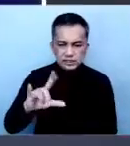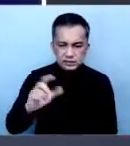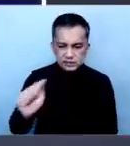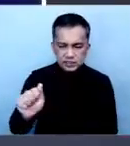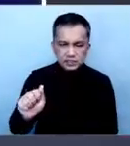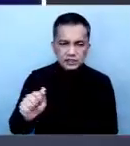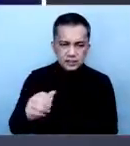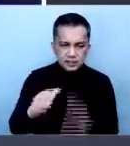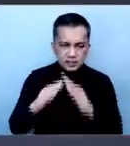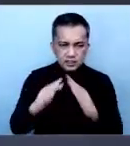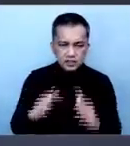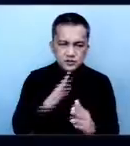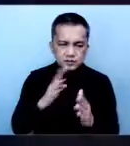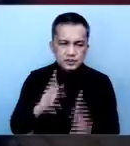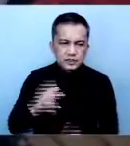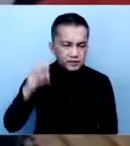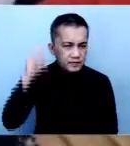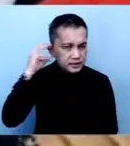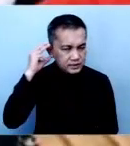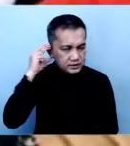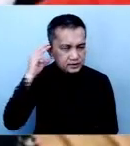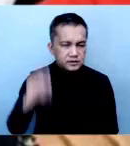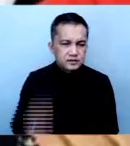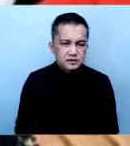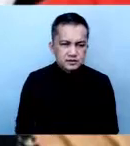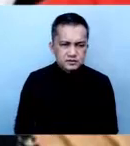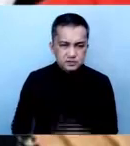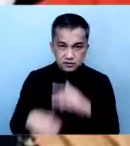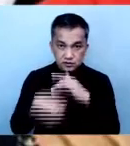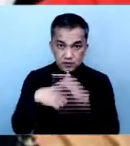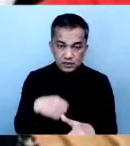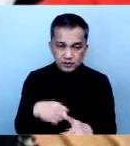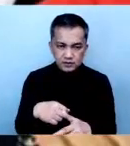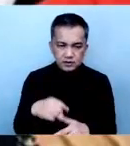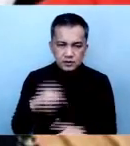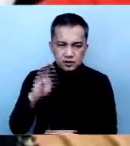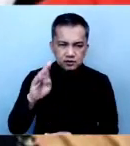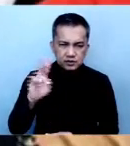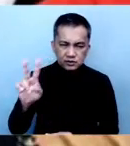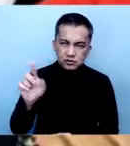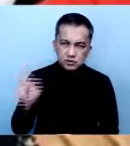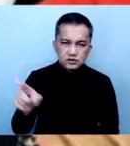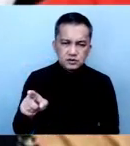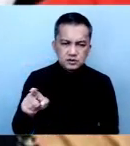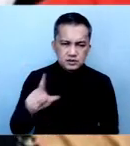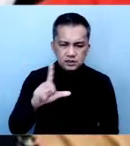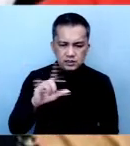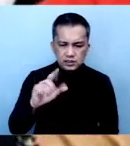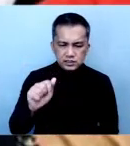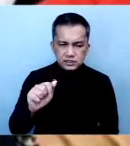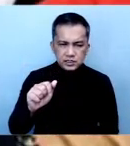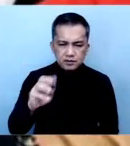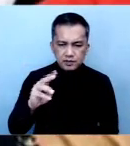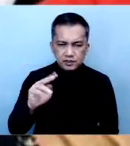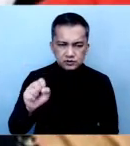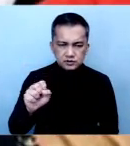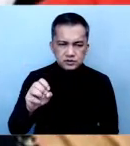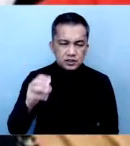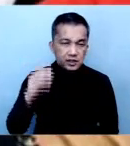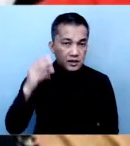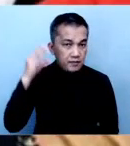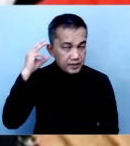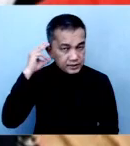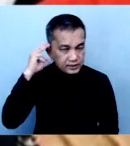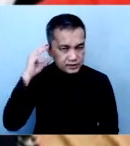Speaker Martin rumualdez hanggang maaga pa Bongbong Marcos Lisa Marcos Martin ROM waldz